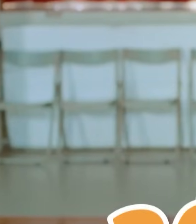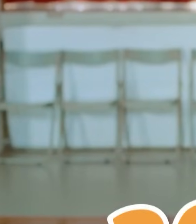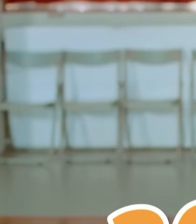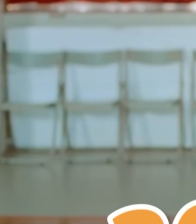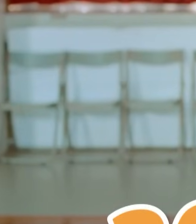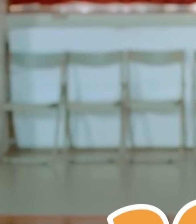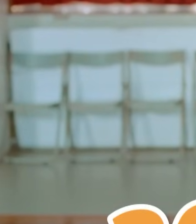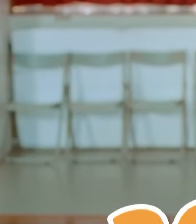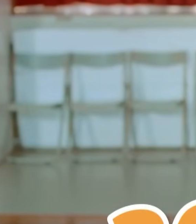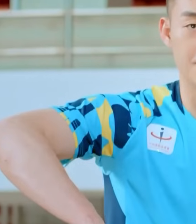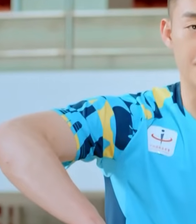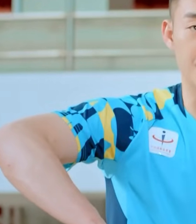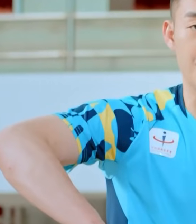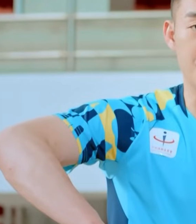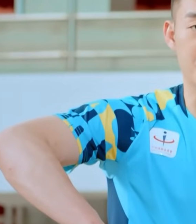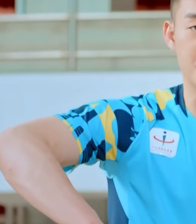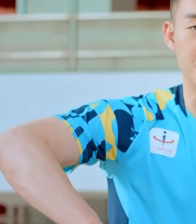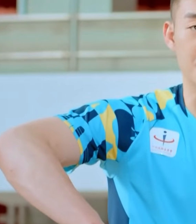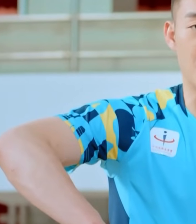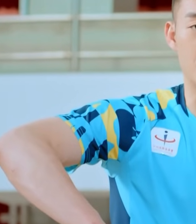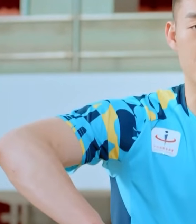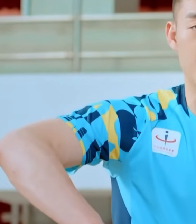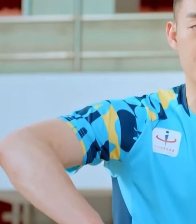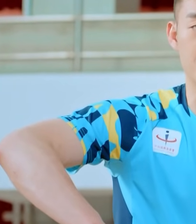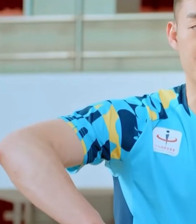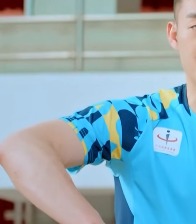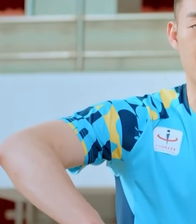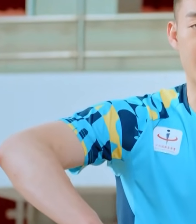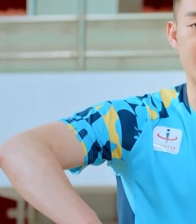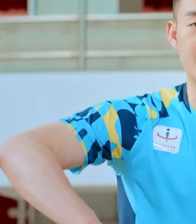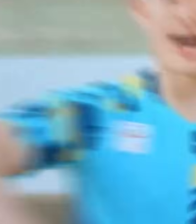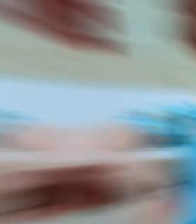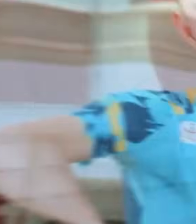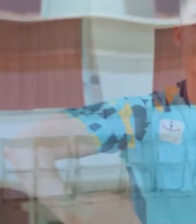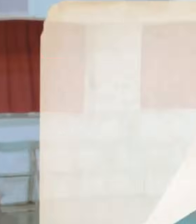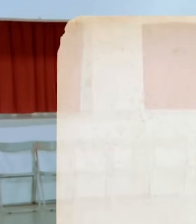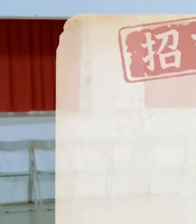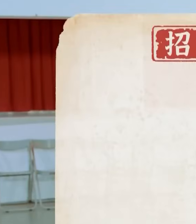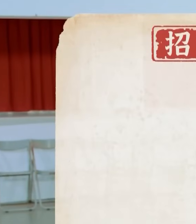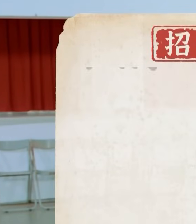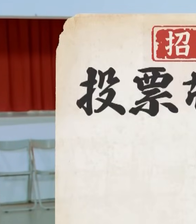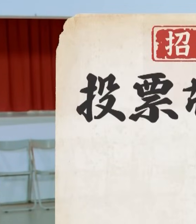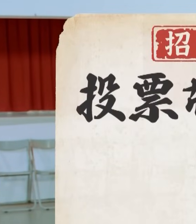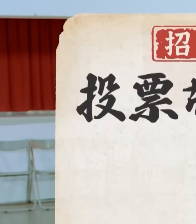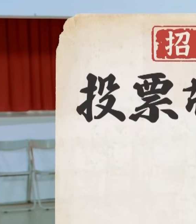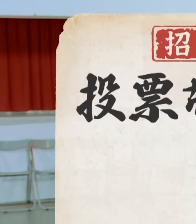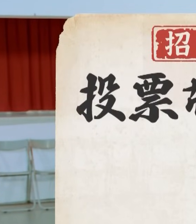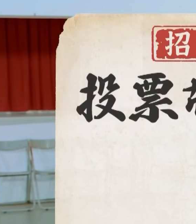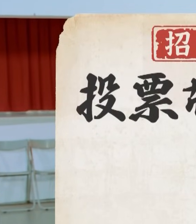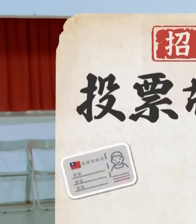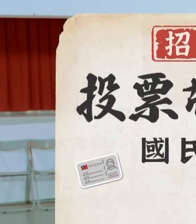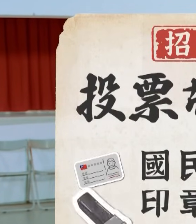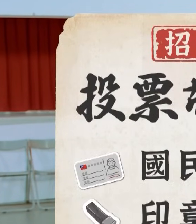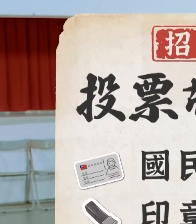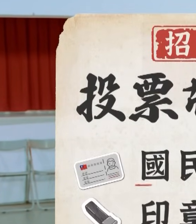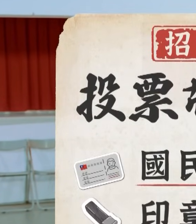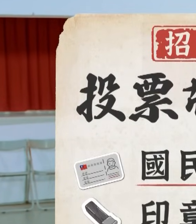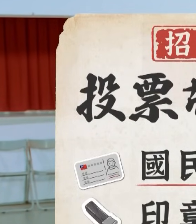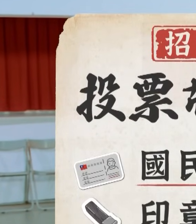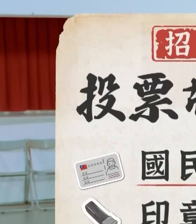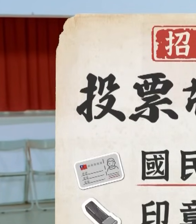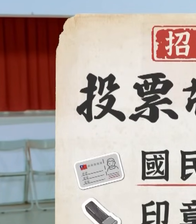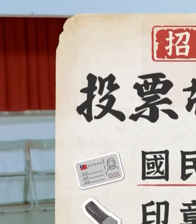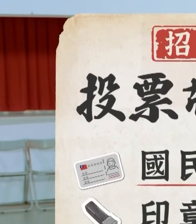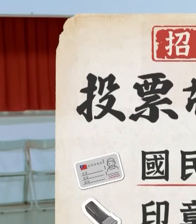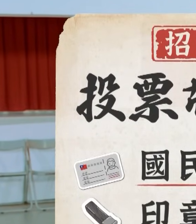万一是这个线索准确活吗？再分比价，本来的传输技术分太假，比你的走，跳跳再散步，外